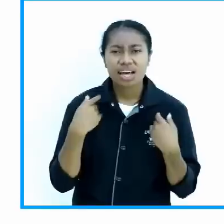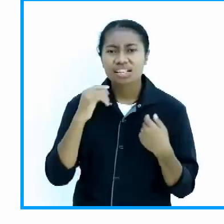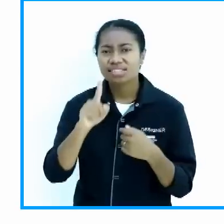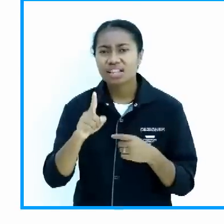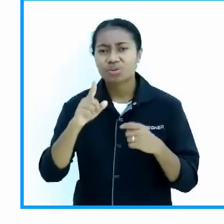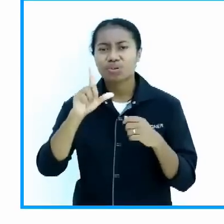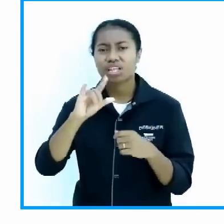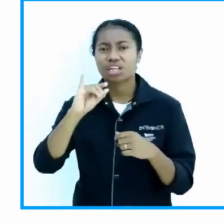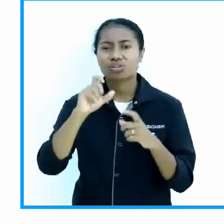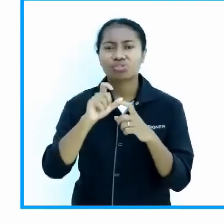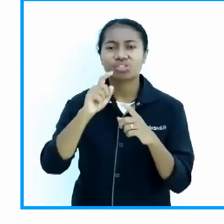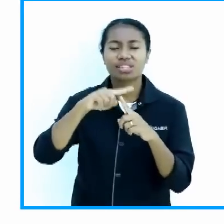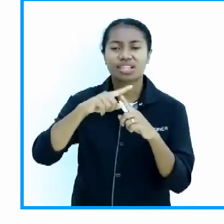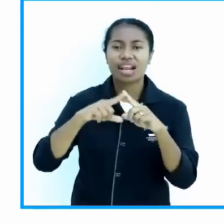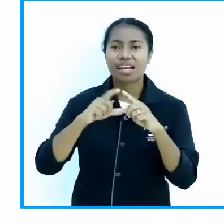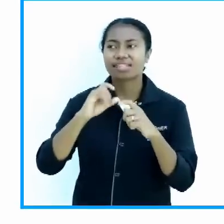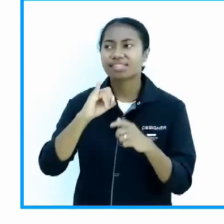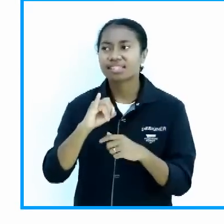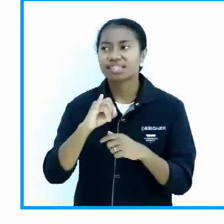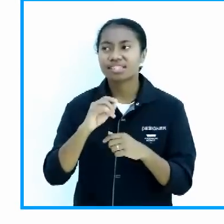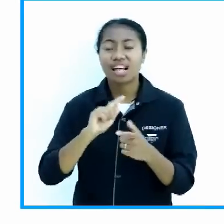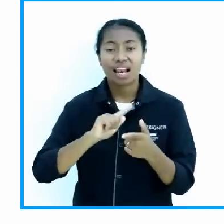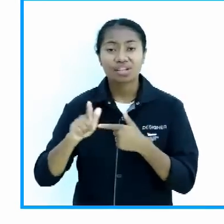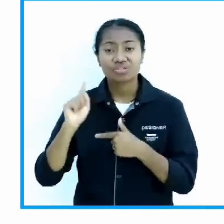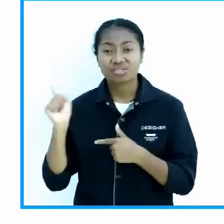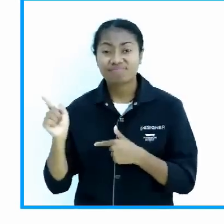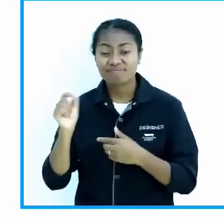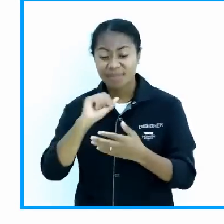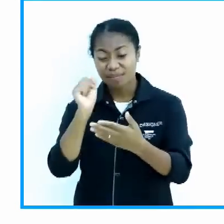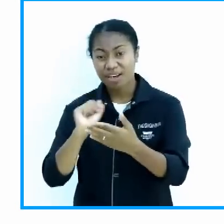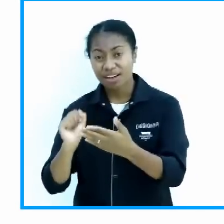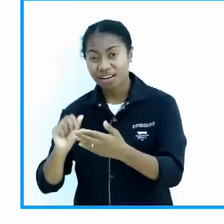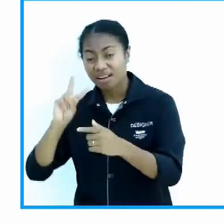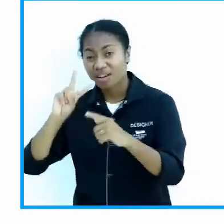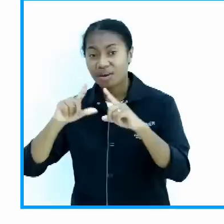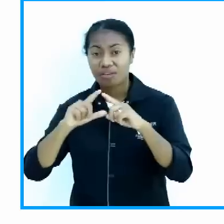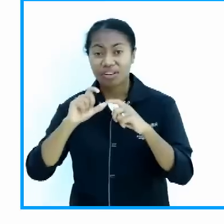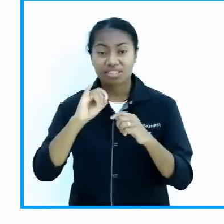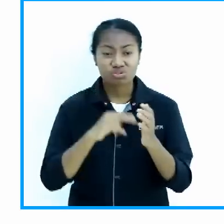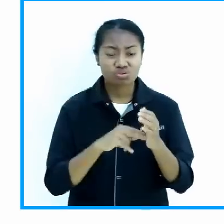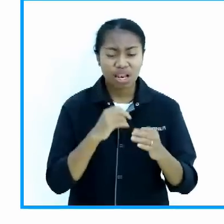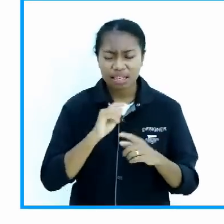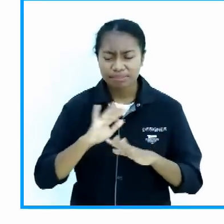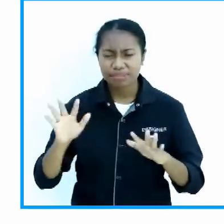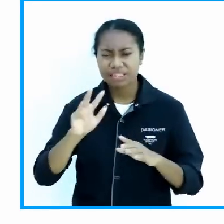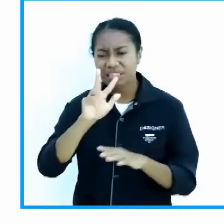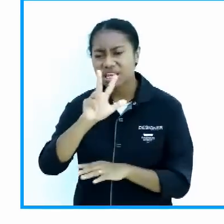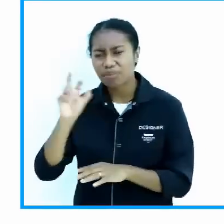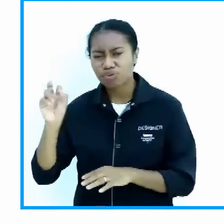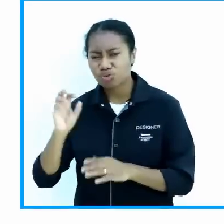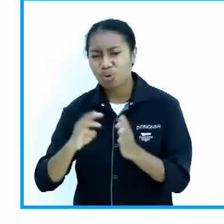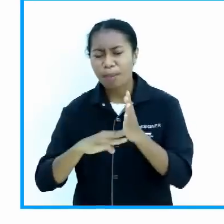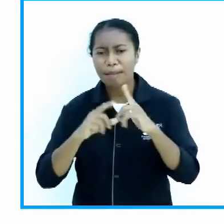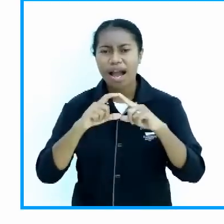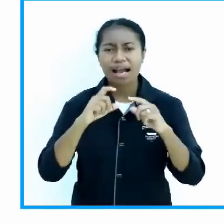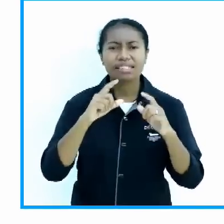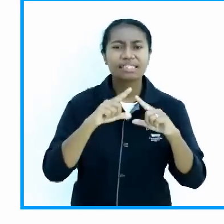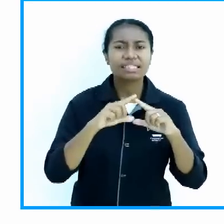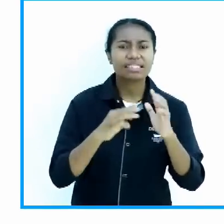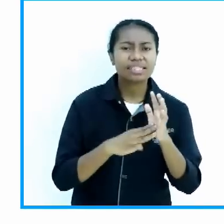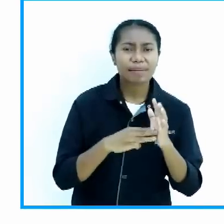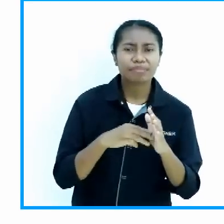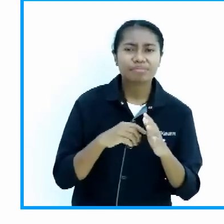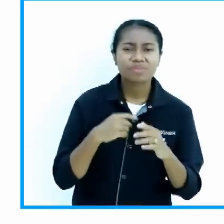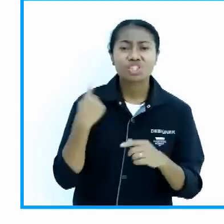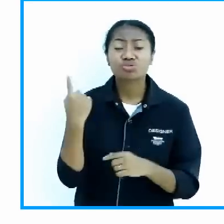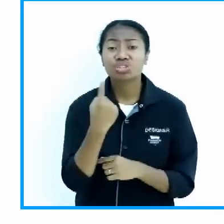Slide berikut lagi. Nah, ini mau menggambarkan bahwa vaksin itu sudah lebih dari 30 macam di dunia. COVID ini bukan vaksin pertama.